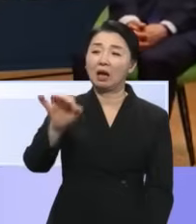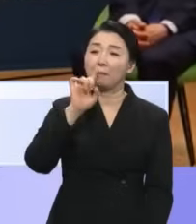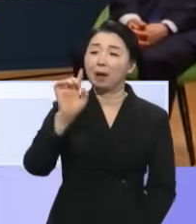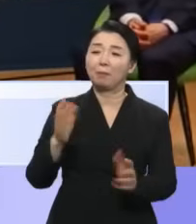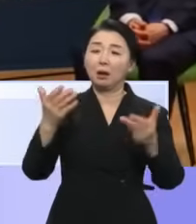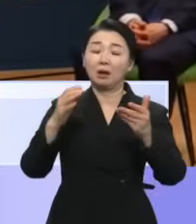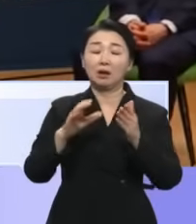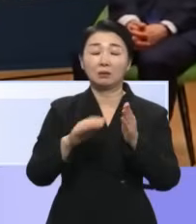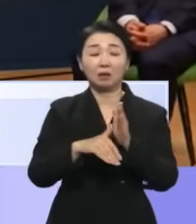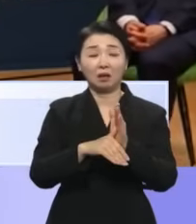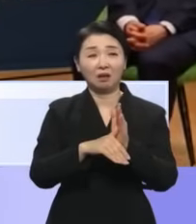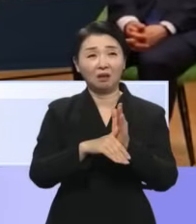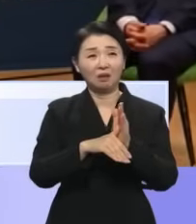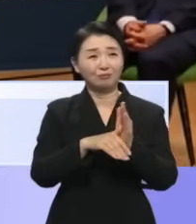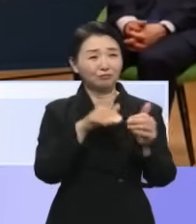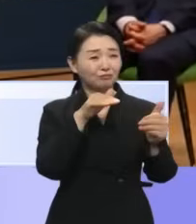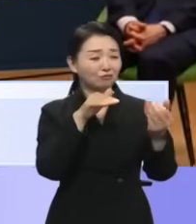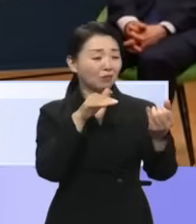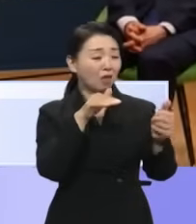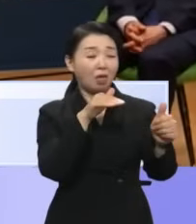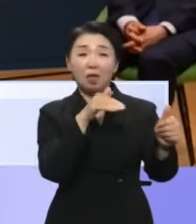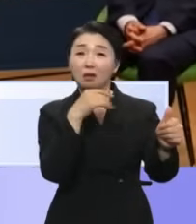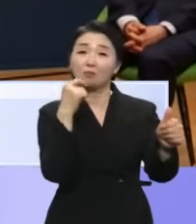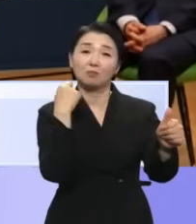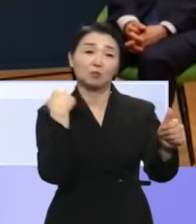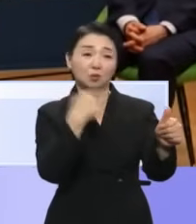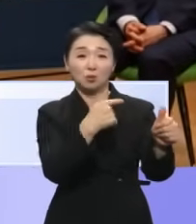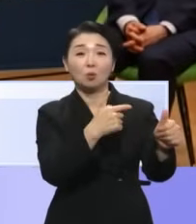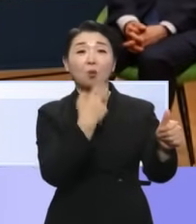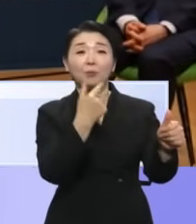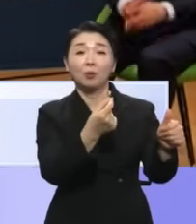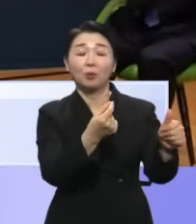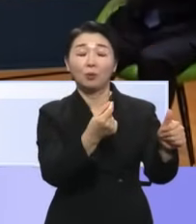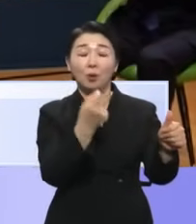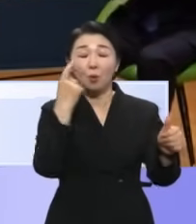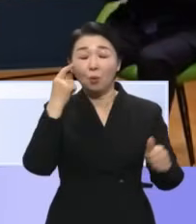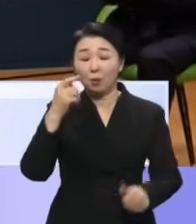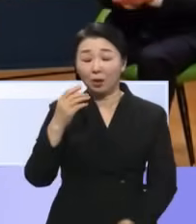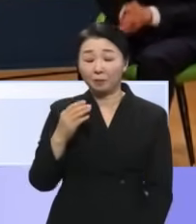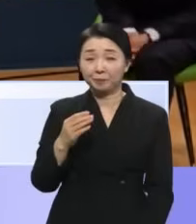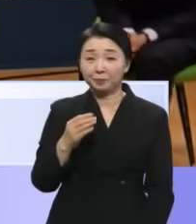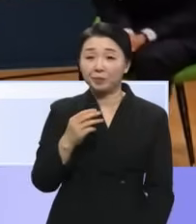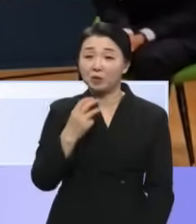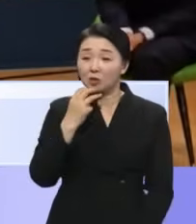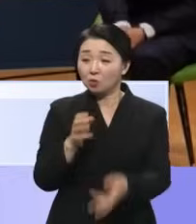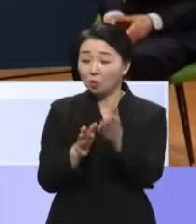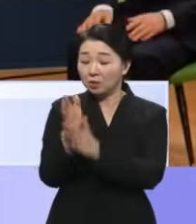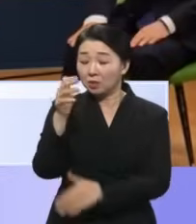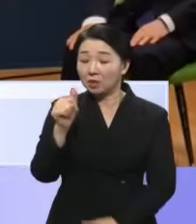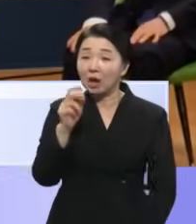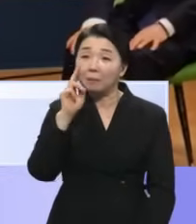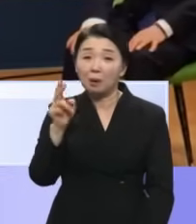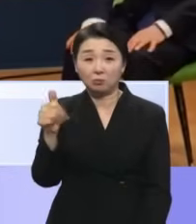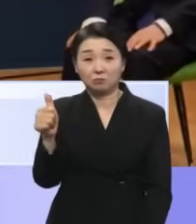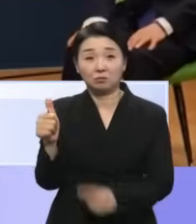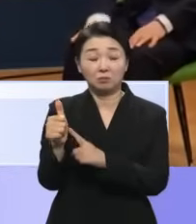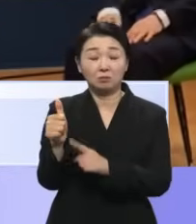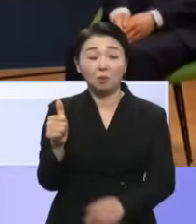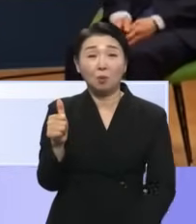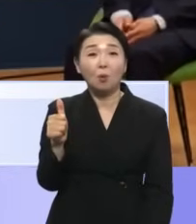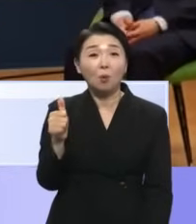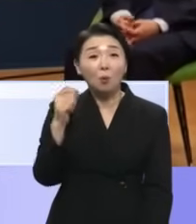말을 하고 있지 않습니다 과거 이제 박원순 전 시장 같은 경우에도 그 피해당한 여성에 대해서 민주당내 여성 의원 일부가 피해자가 아니라